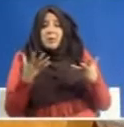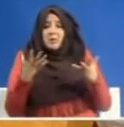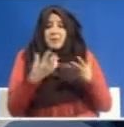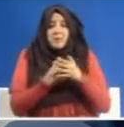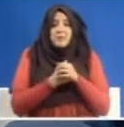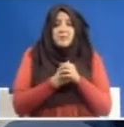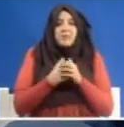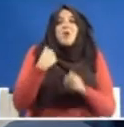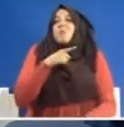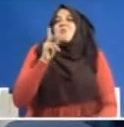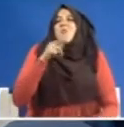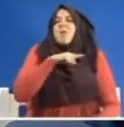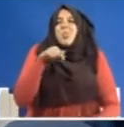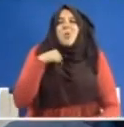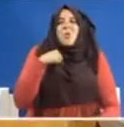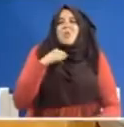هذا الفضول،